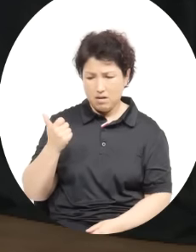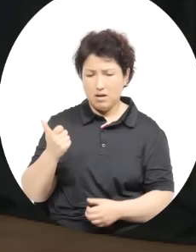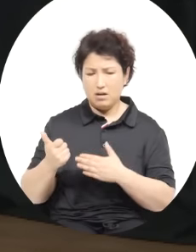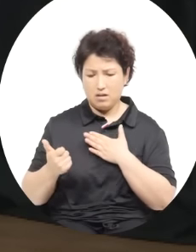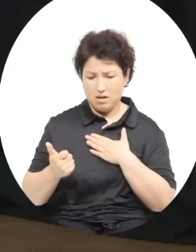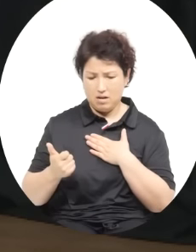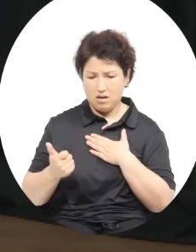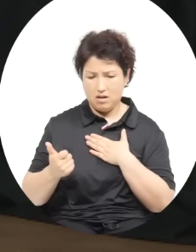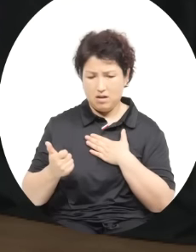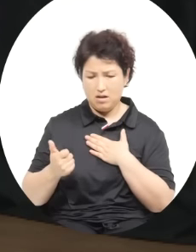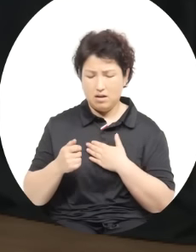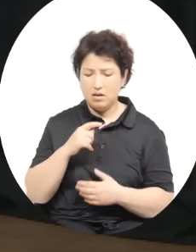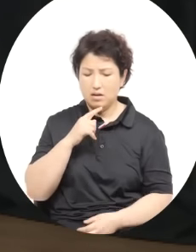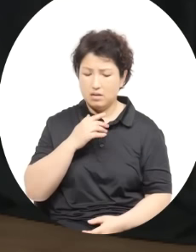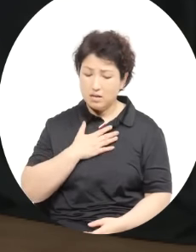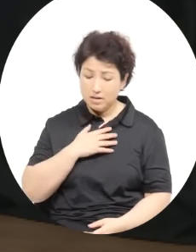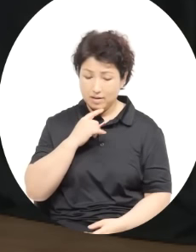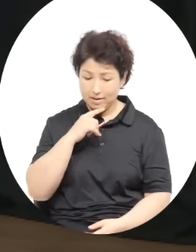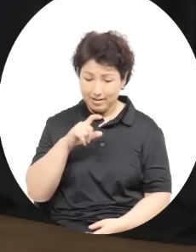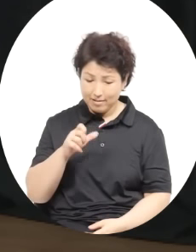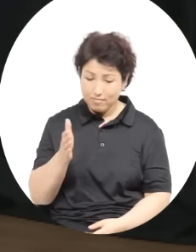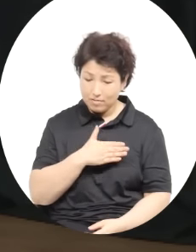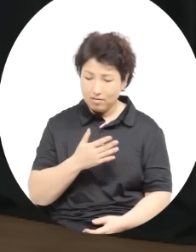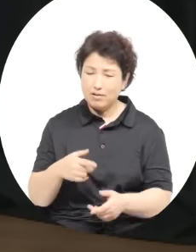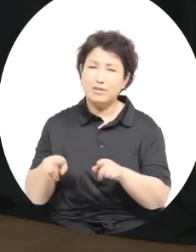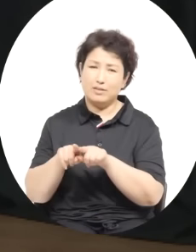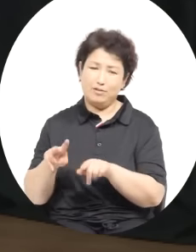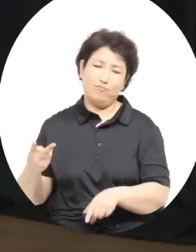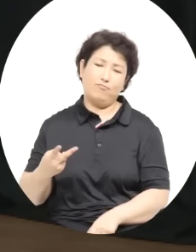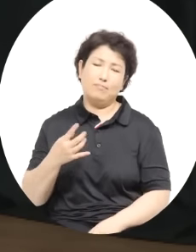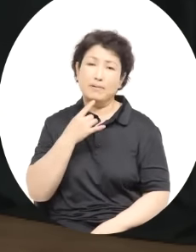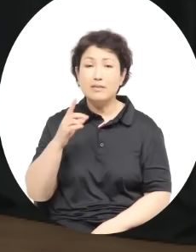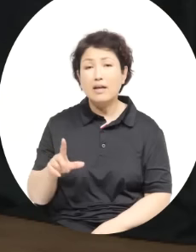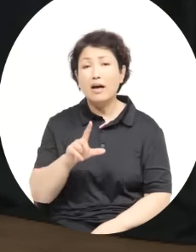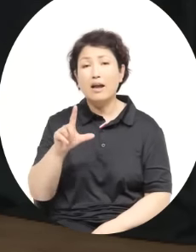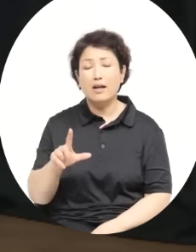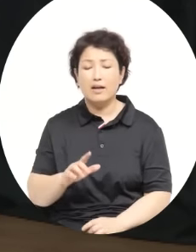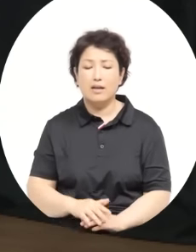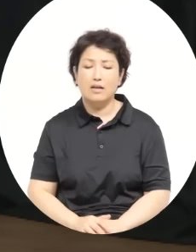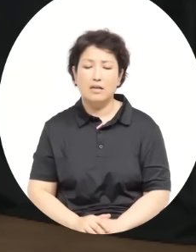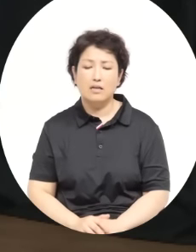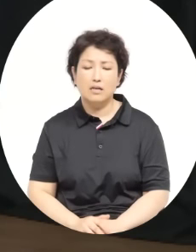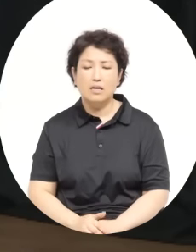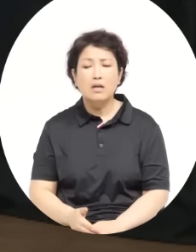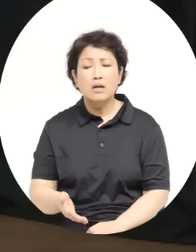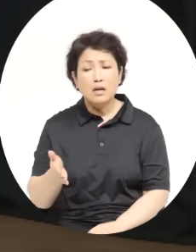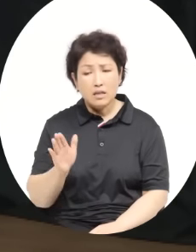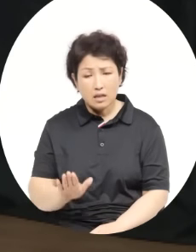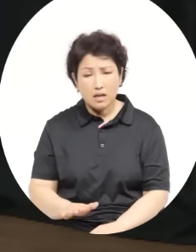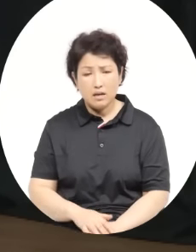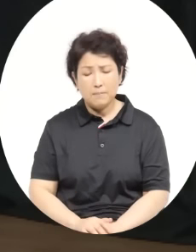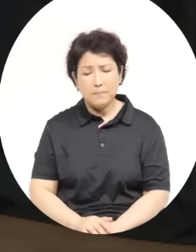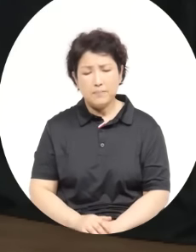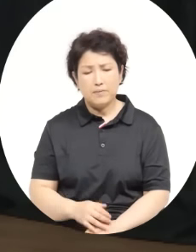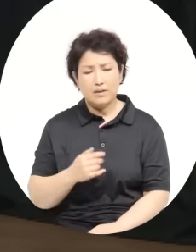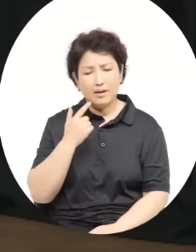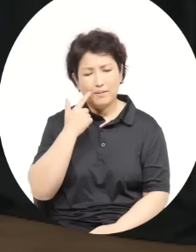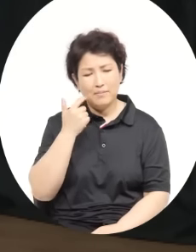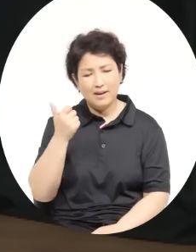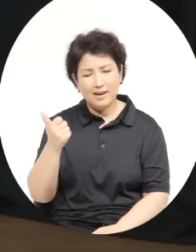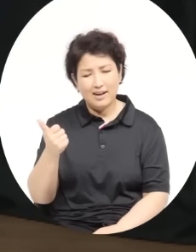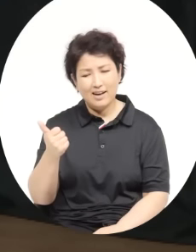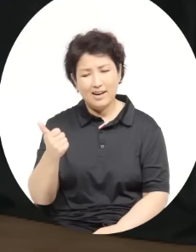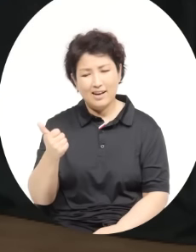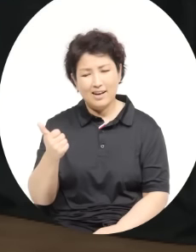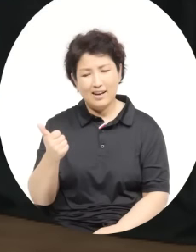아버지랑 둘이 15살 때부터 살게 됐는데, 저도 아까 그 말씀하셨던 것처럼